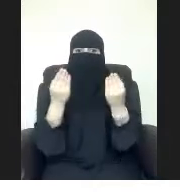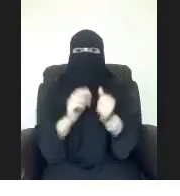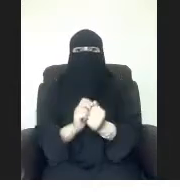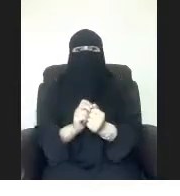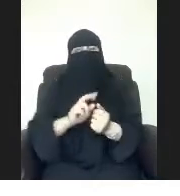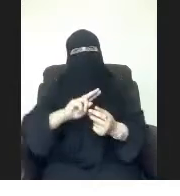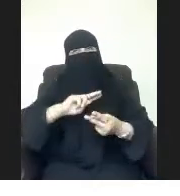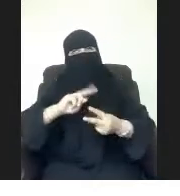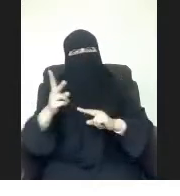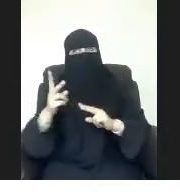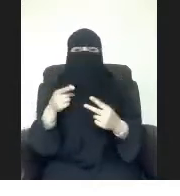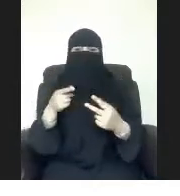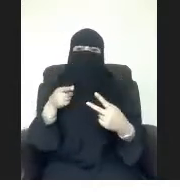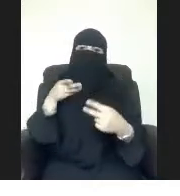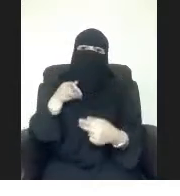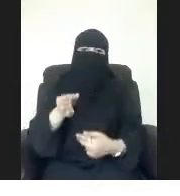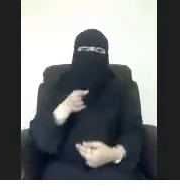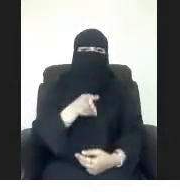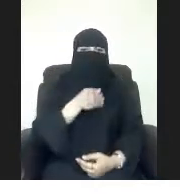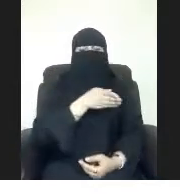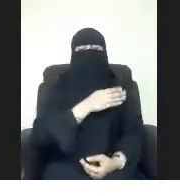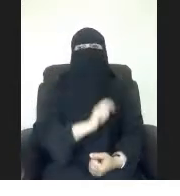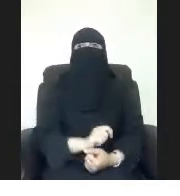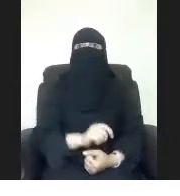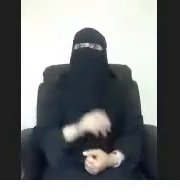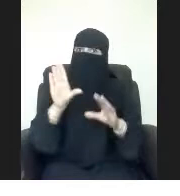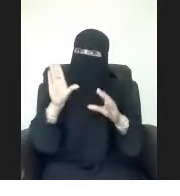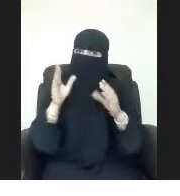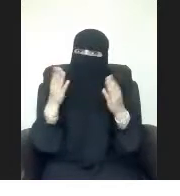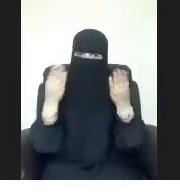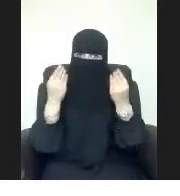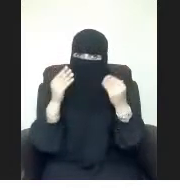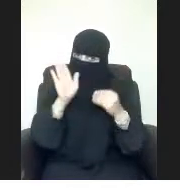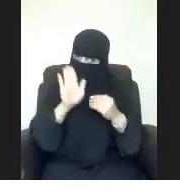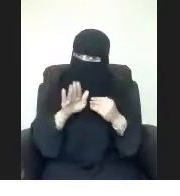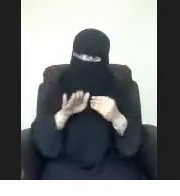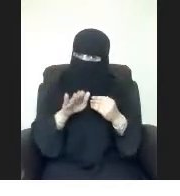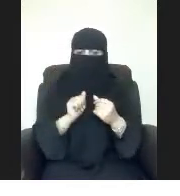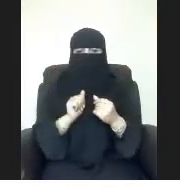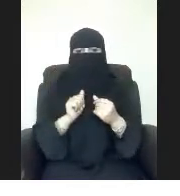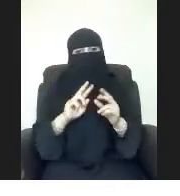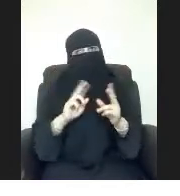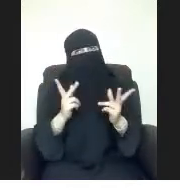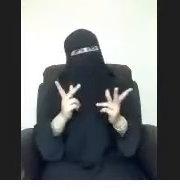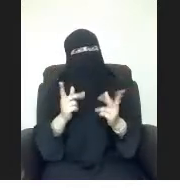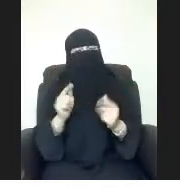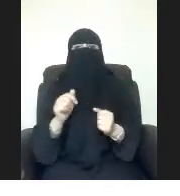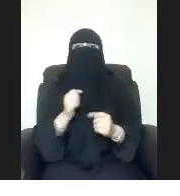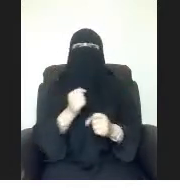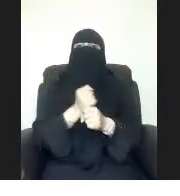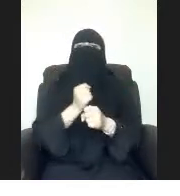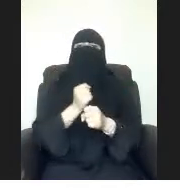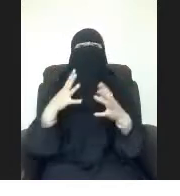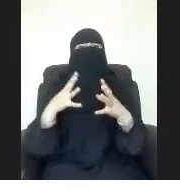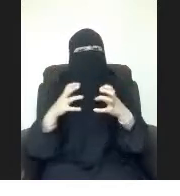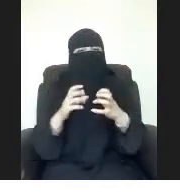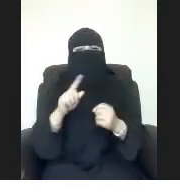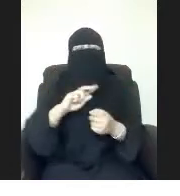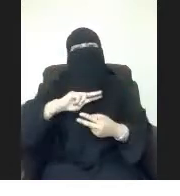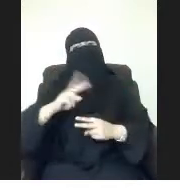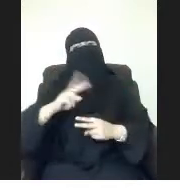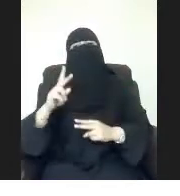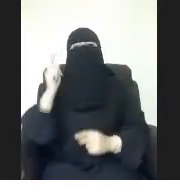اتجاهاته، والتعليم موجود، لكن الواجهة المتعلم، التركيز على المتعلم، اهتماماته ودوره في